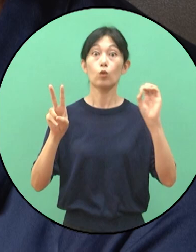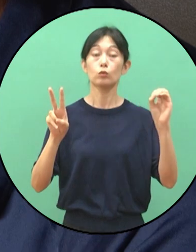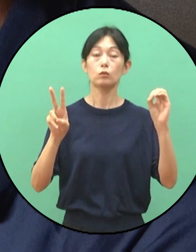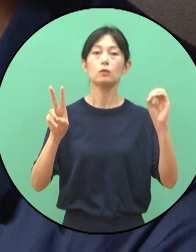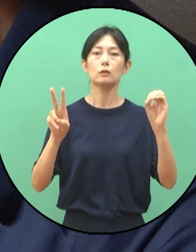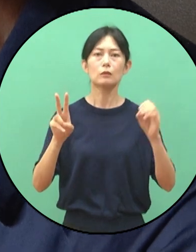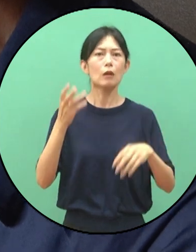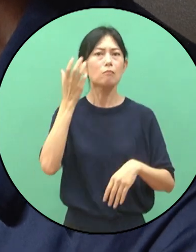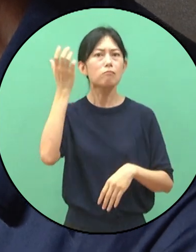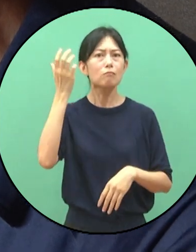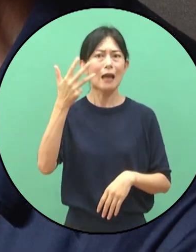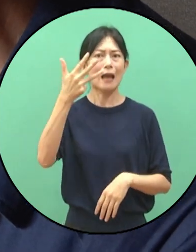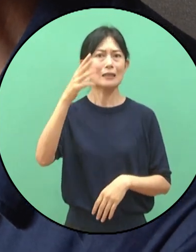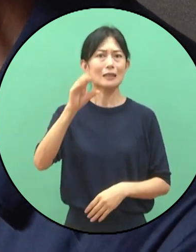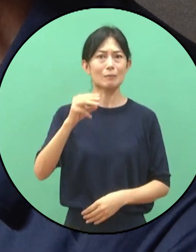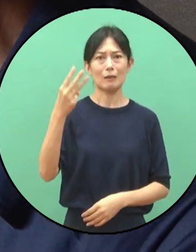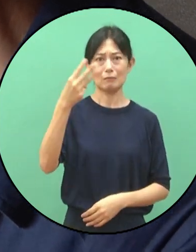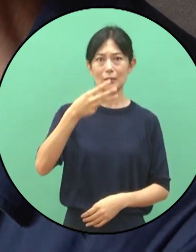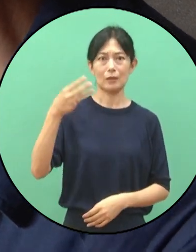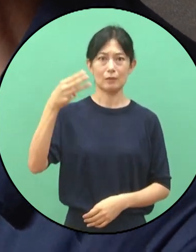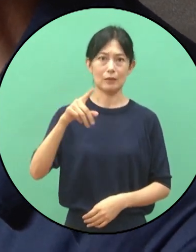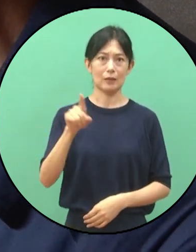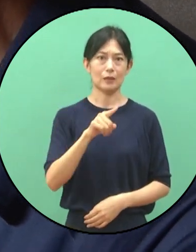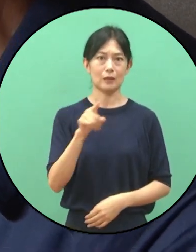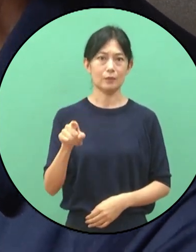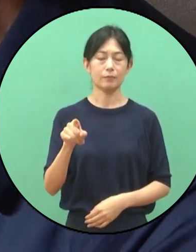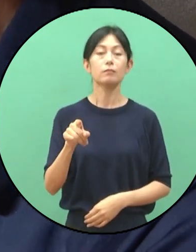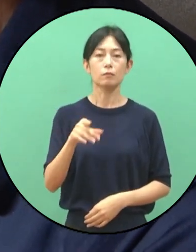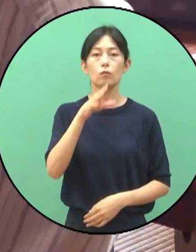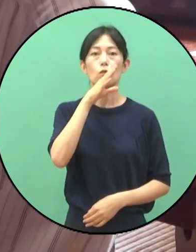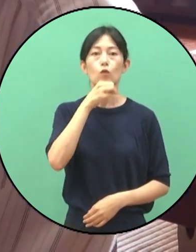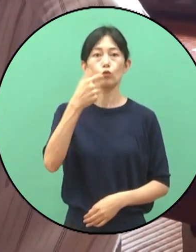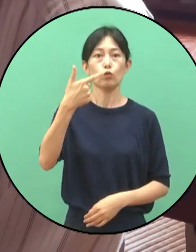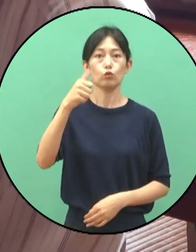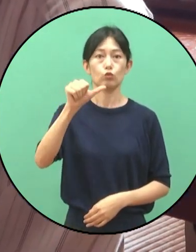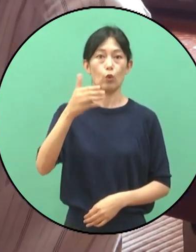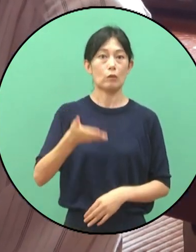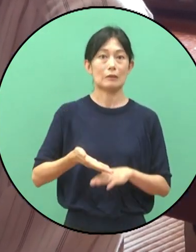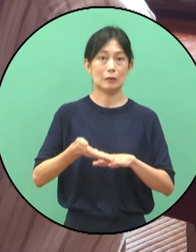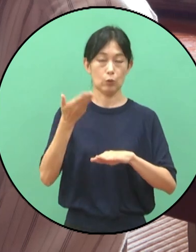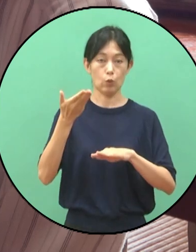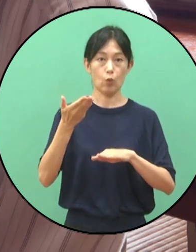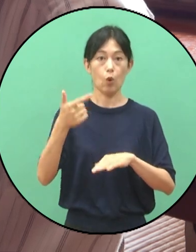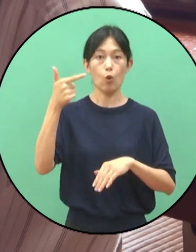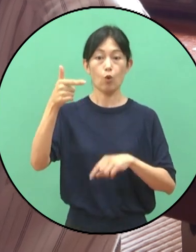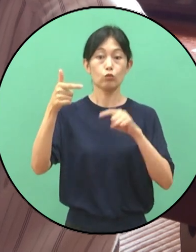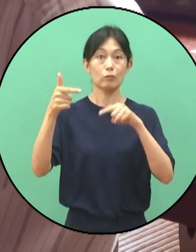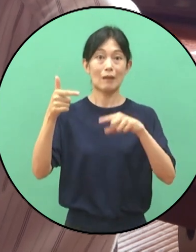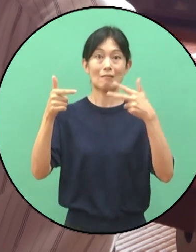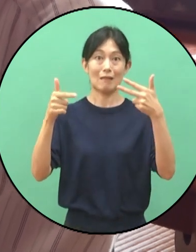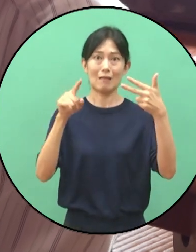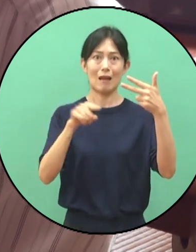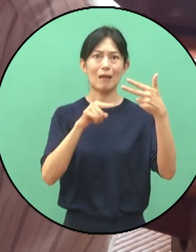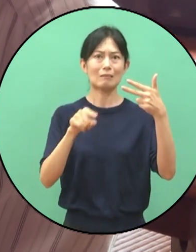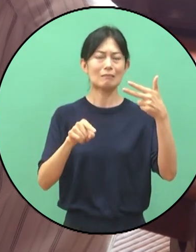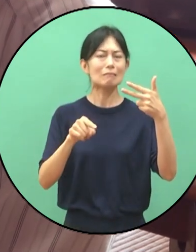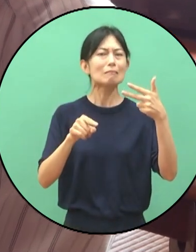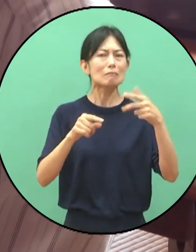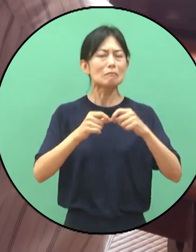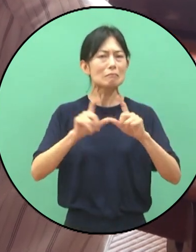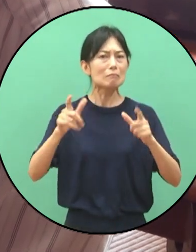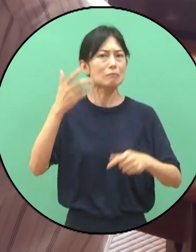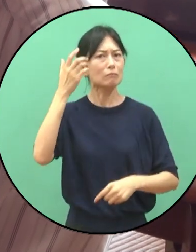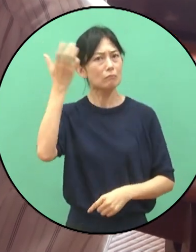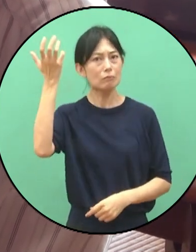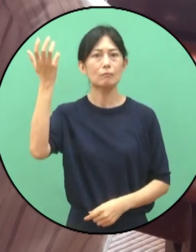そ8万3000人となり、65歳以上の 6.7 人に1人が認知症になると見込まれ